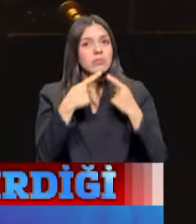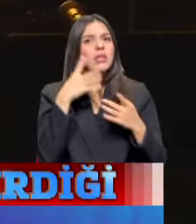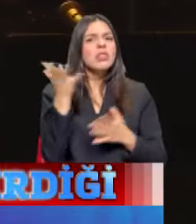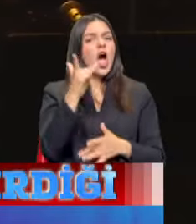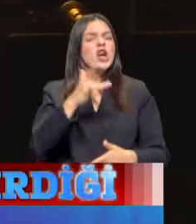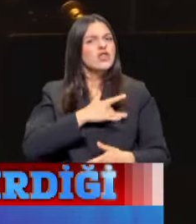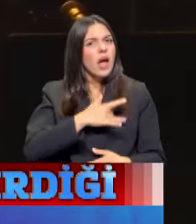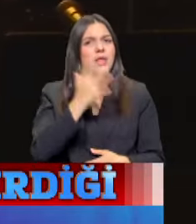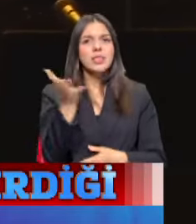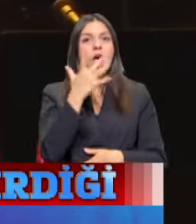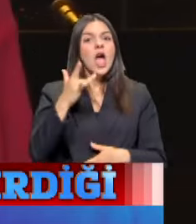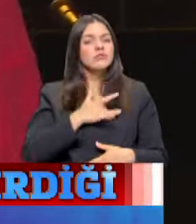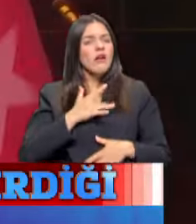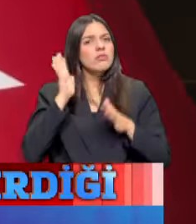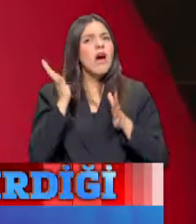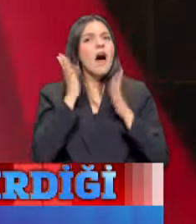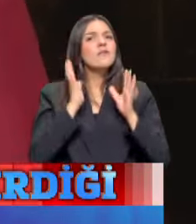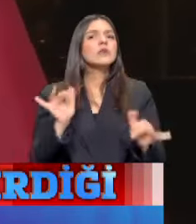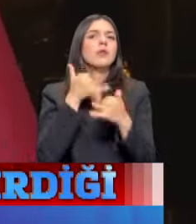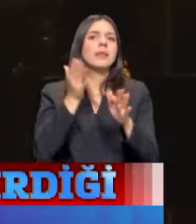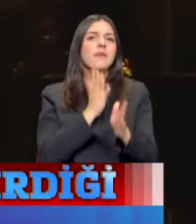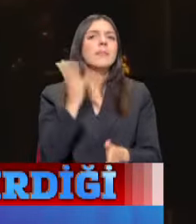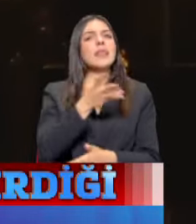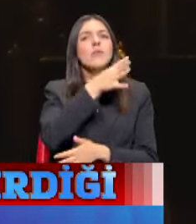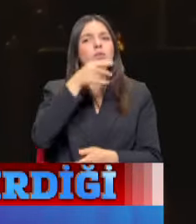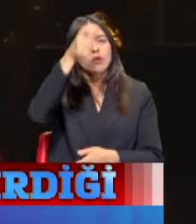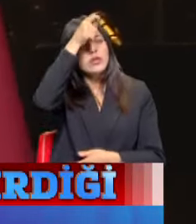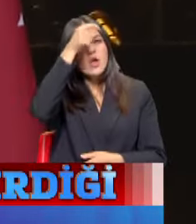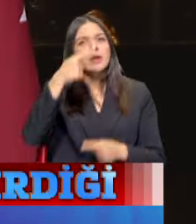canlı kutlamaya devam edeceğiz. Ne mutlu!